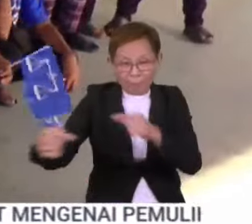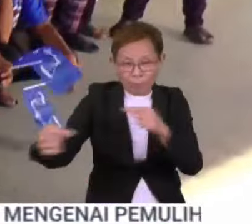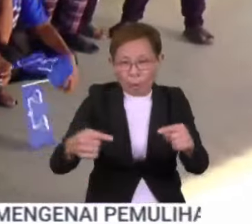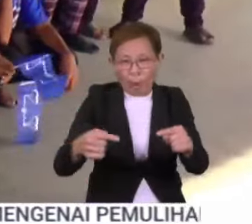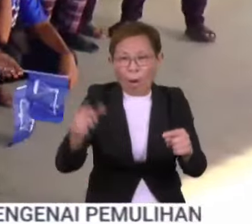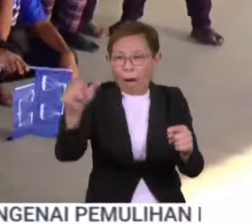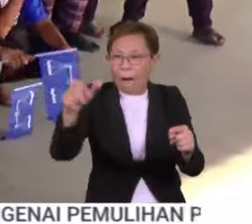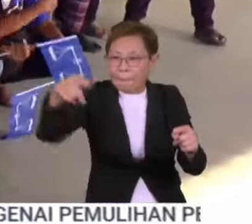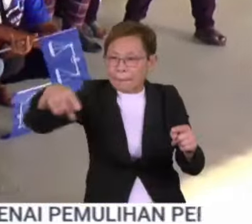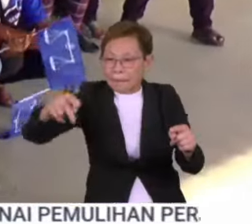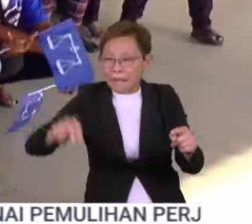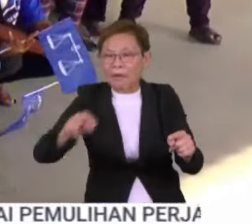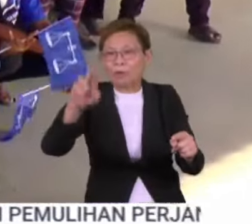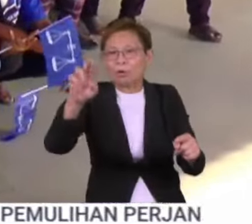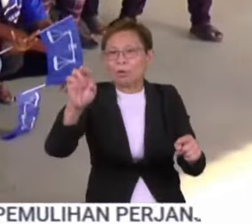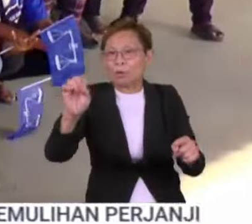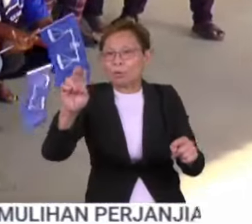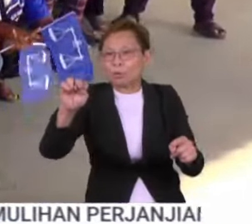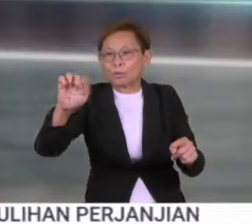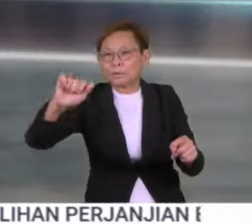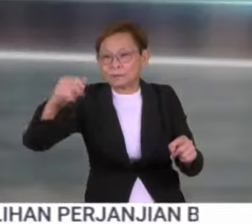Malakan.